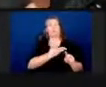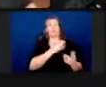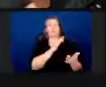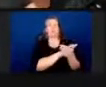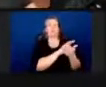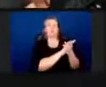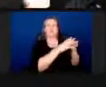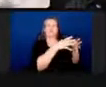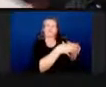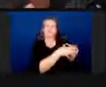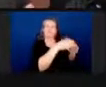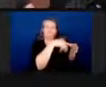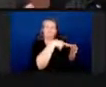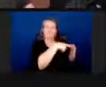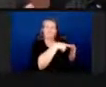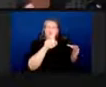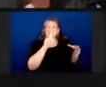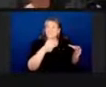afisi kuu.